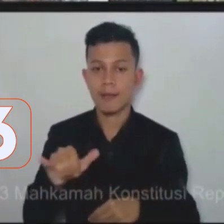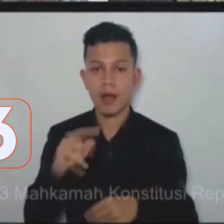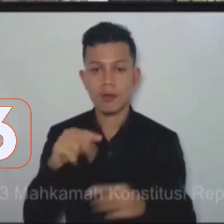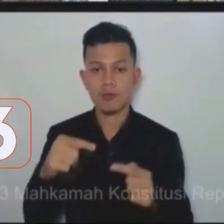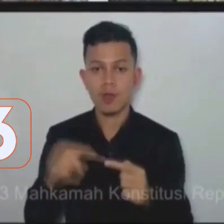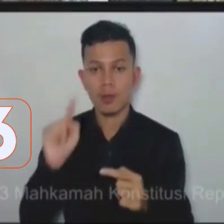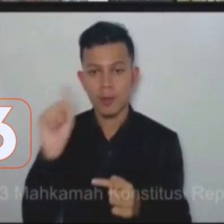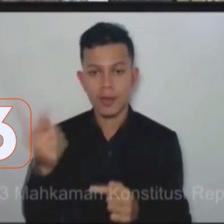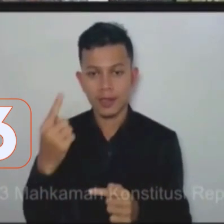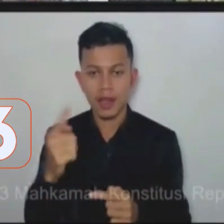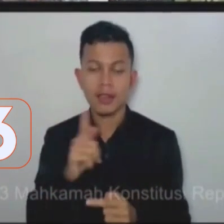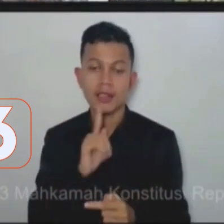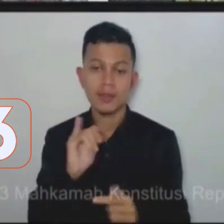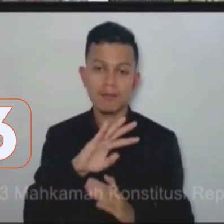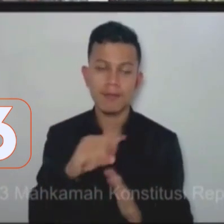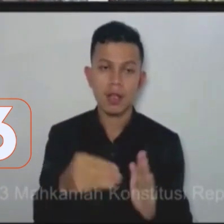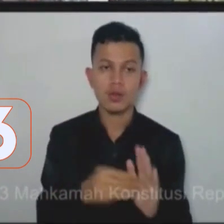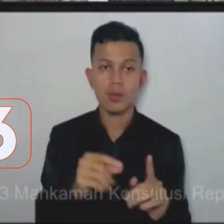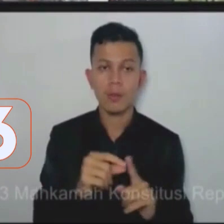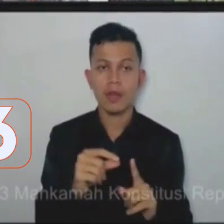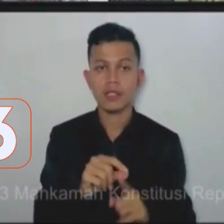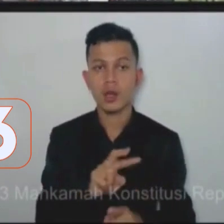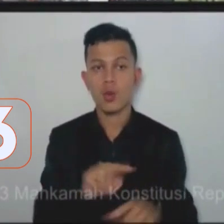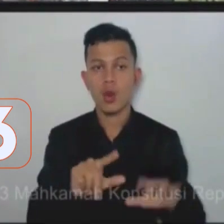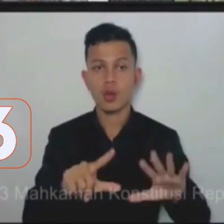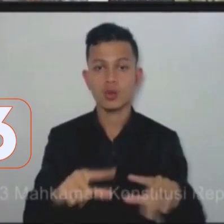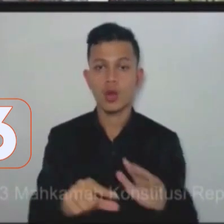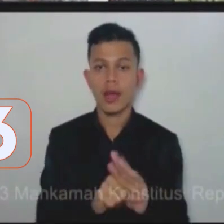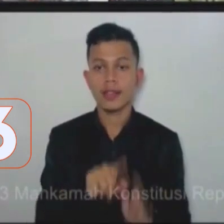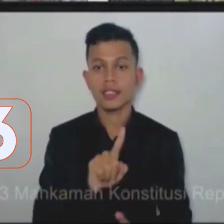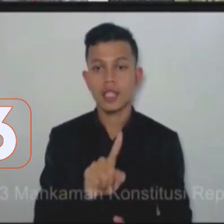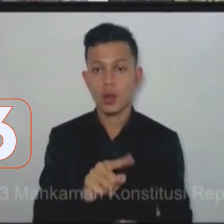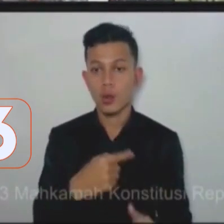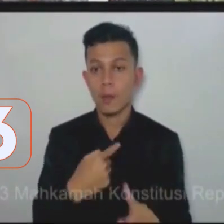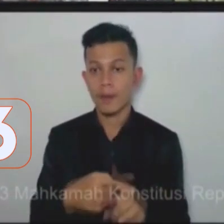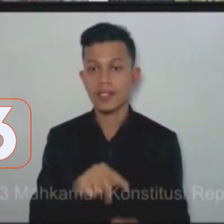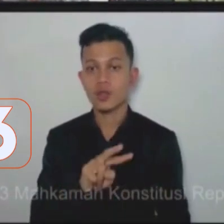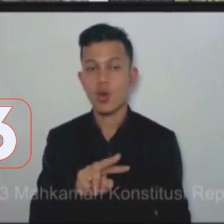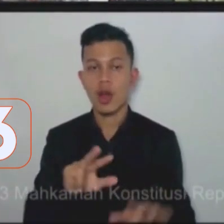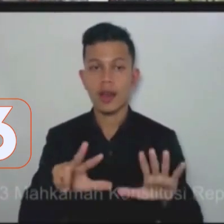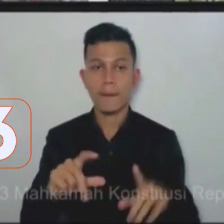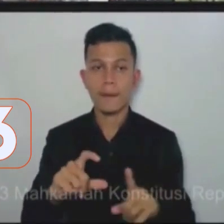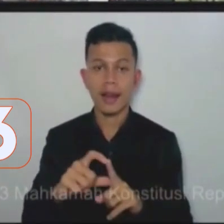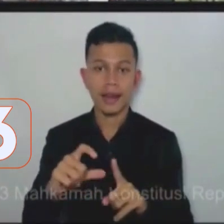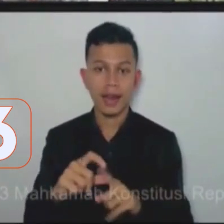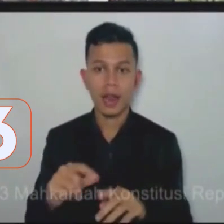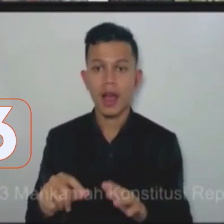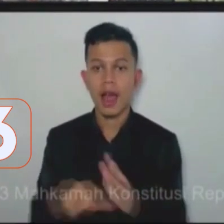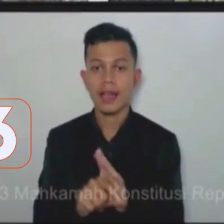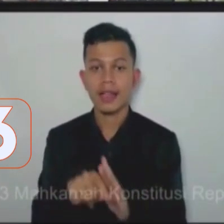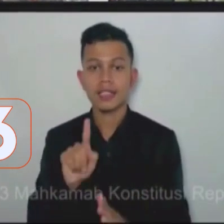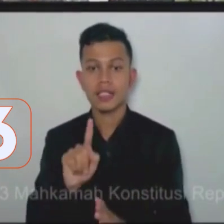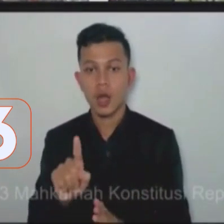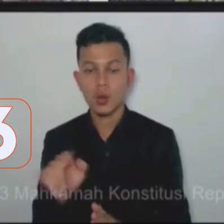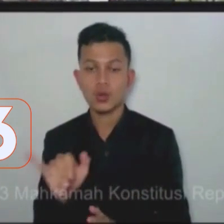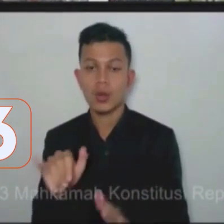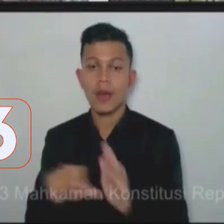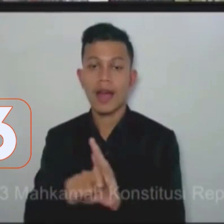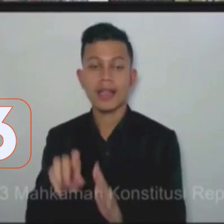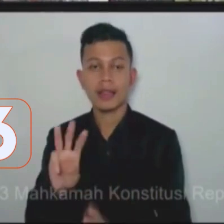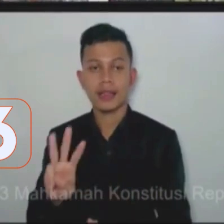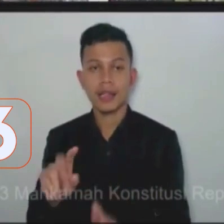sebagaimana dijamin dalam pasal 27 ayat 1 serta pasal 28D ayat 1 dan ayat 3 Undang-Undang